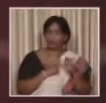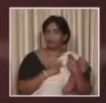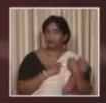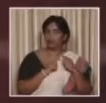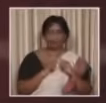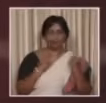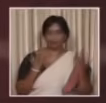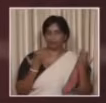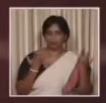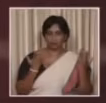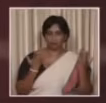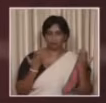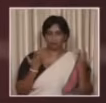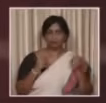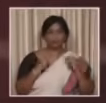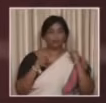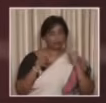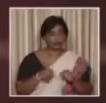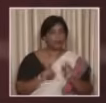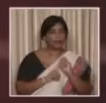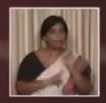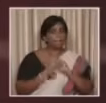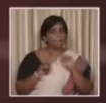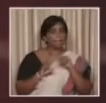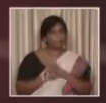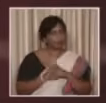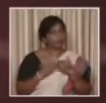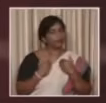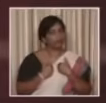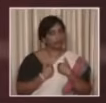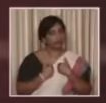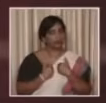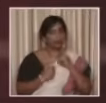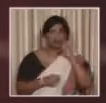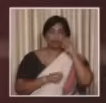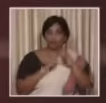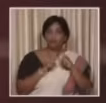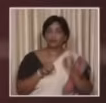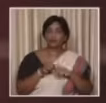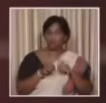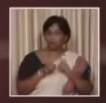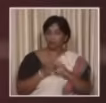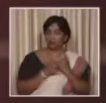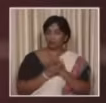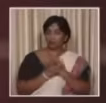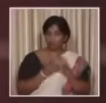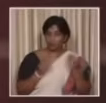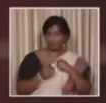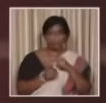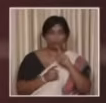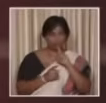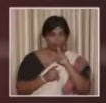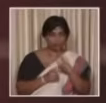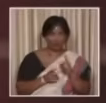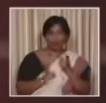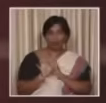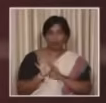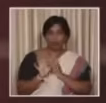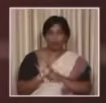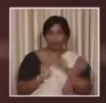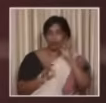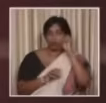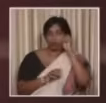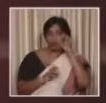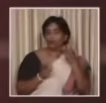නෑ. එතකොට මේ පාර්ලිමේන්තුවේ අපි ජනතාවගේ ප්‍රශ්න විසඳන්න කියලා ඇවිල්ලා හැමදාම උදේ වරුවේ